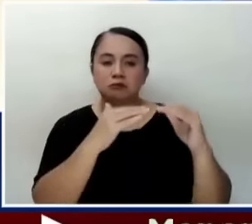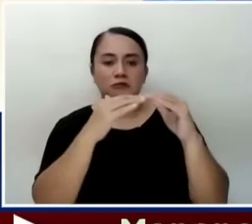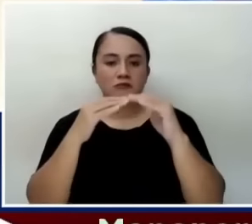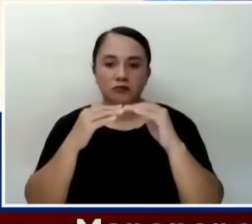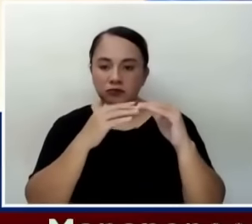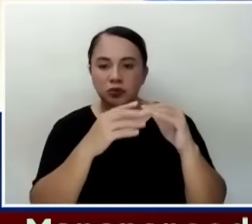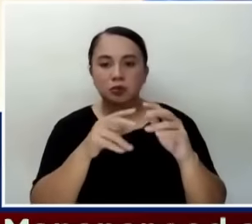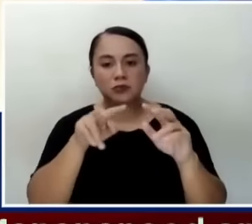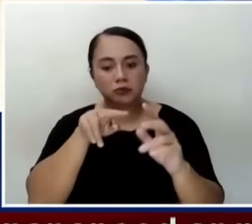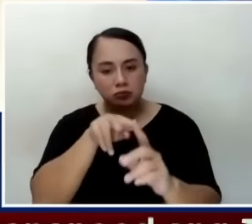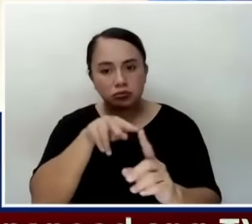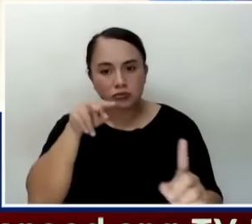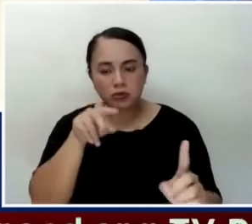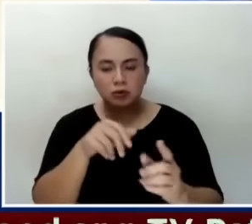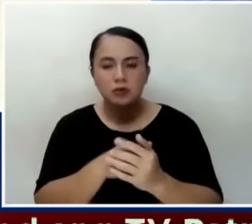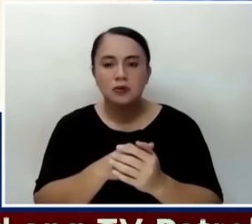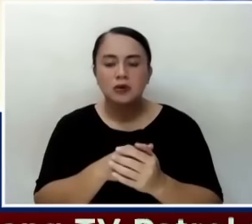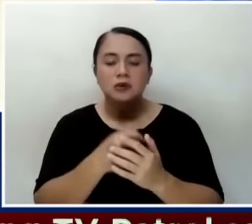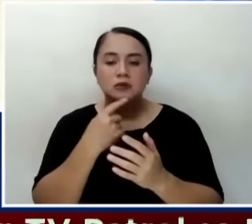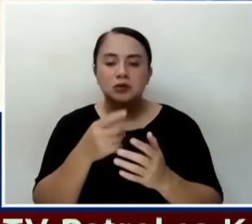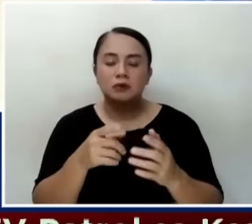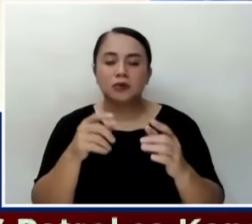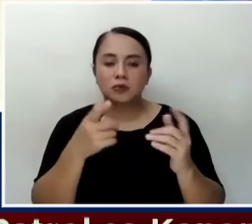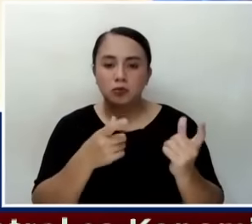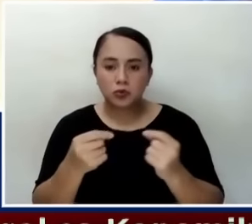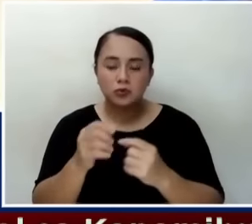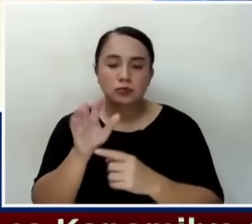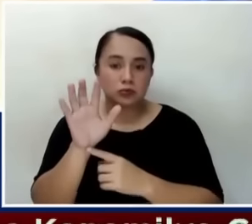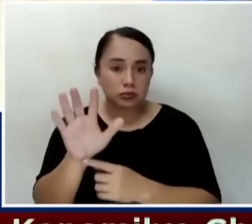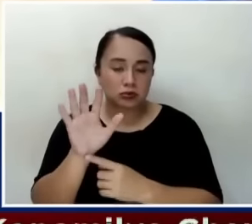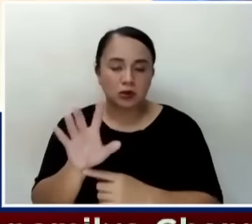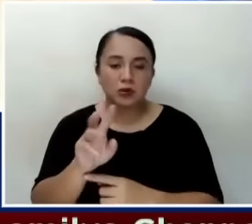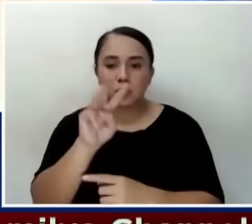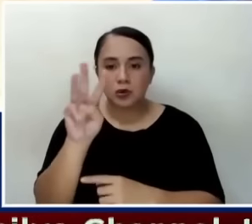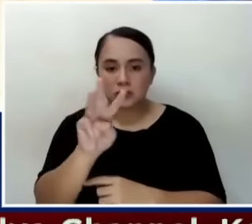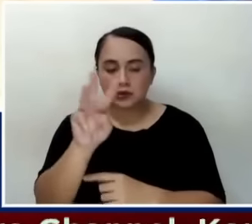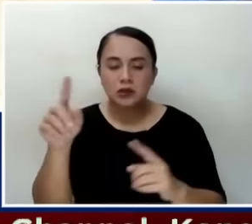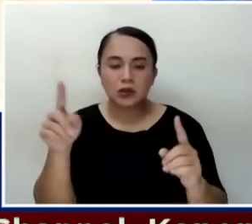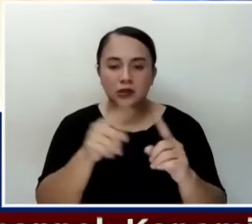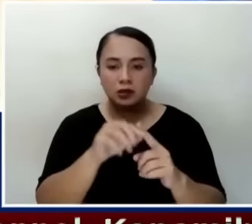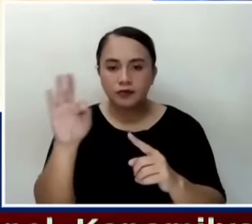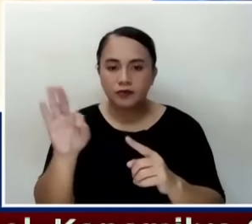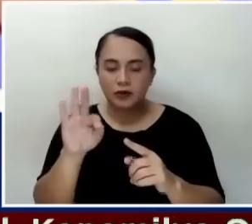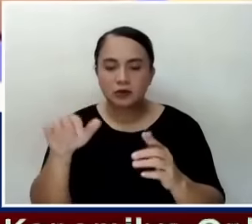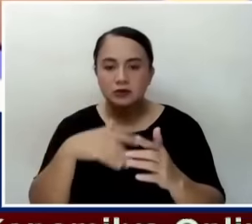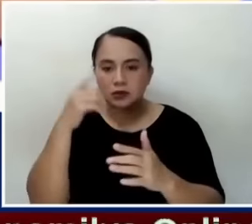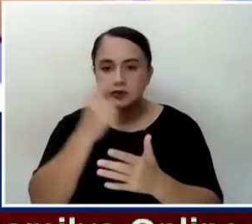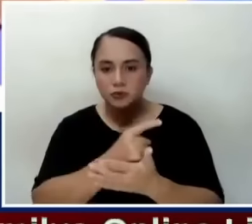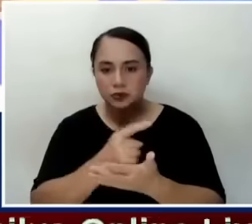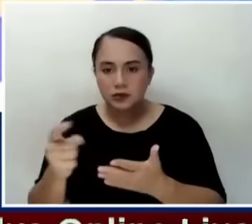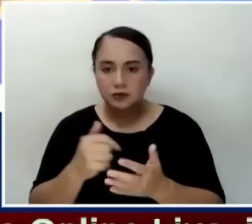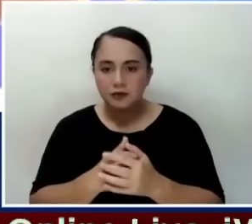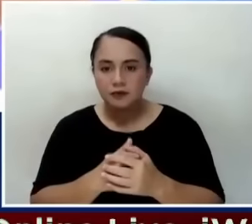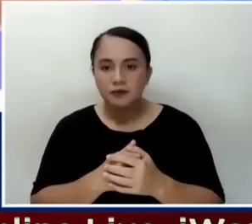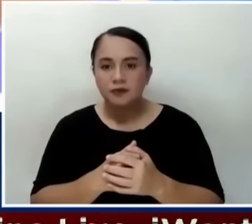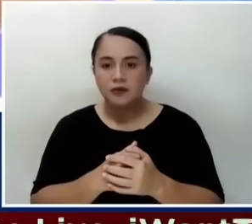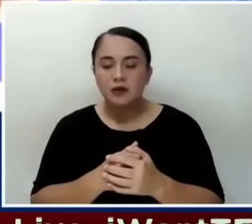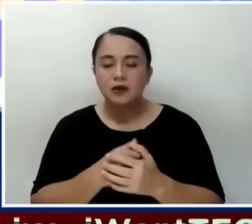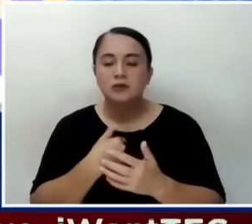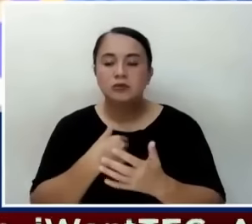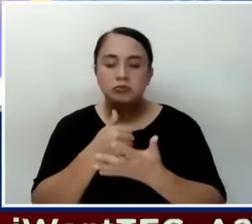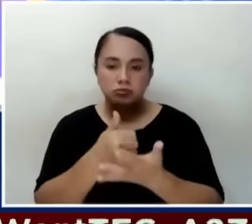pagtingin. Ano na yun? Plano ng grupo na gawin ang tigil pasada mula Miyerkules hanggang Biyernes sa susunod na linggo. Kumuha na sila